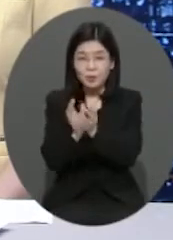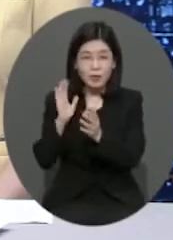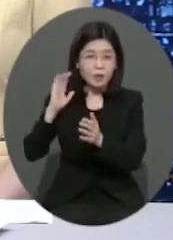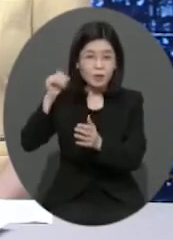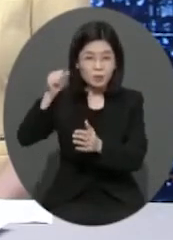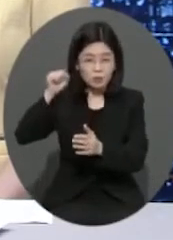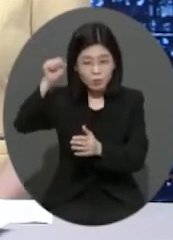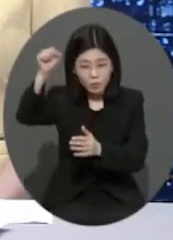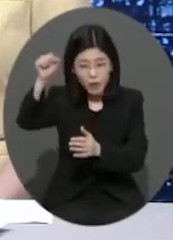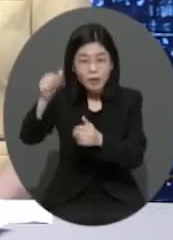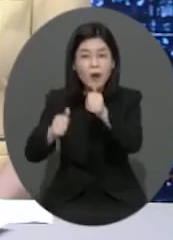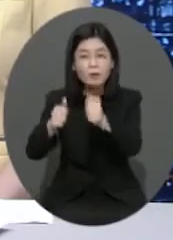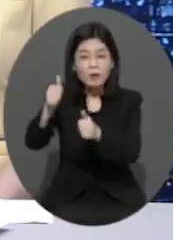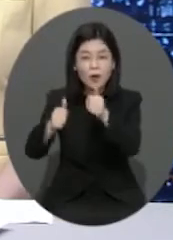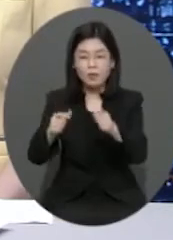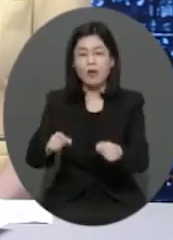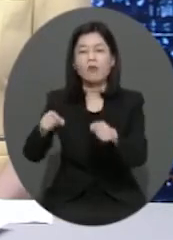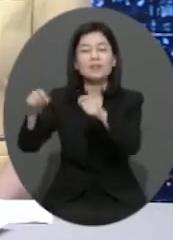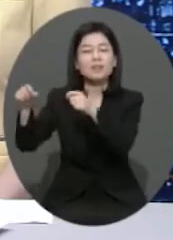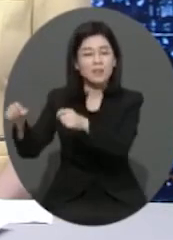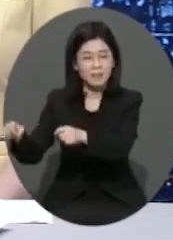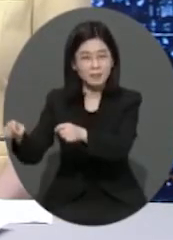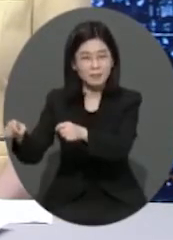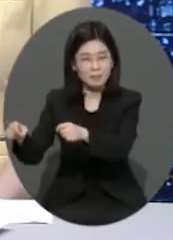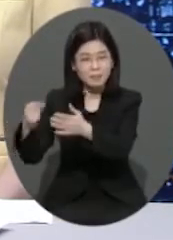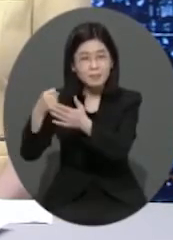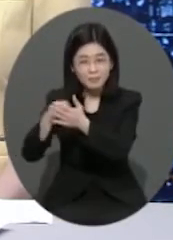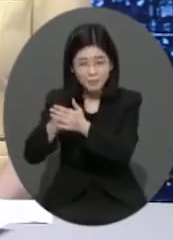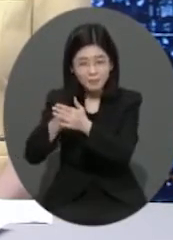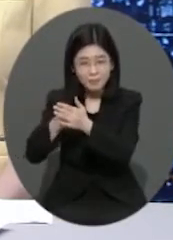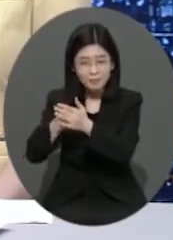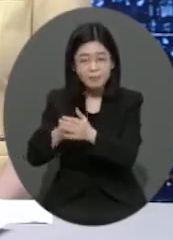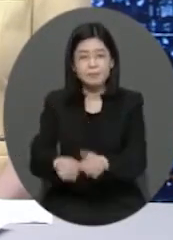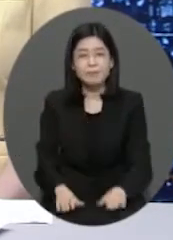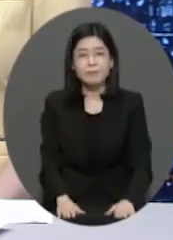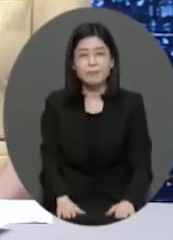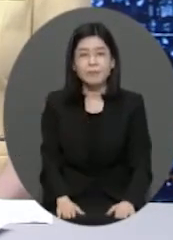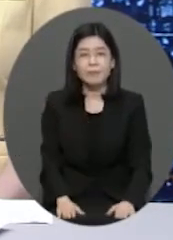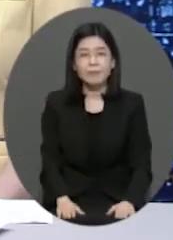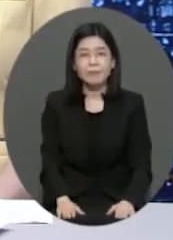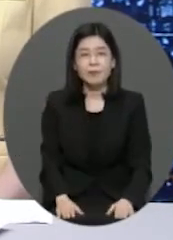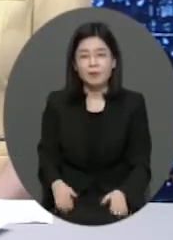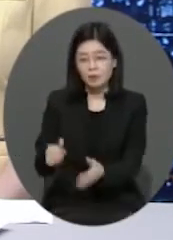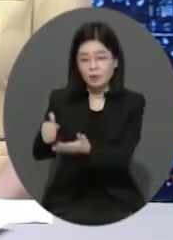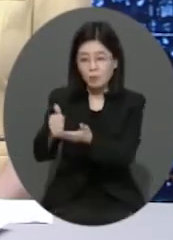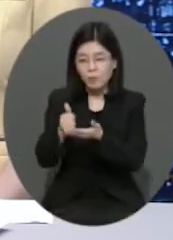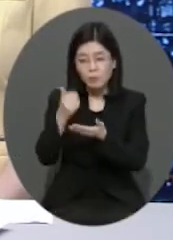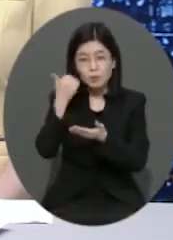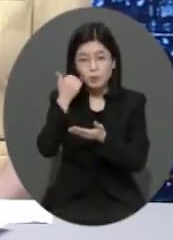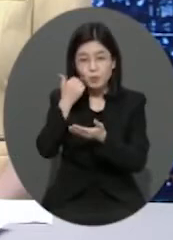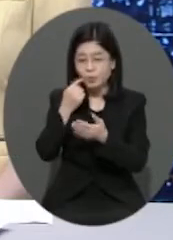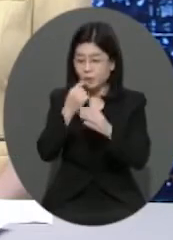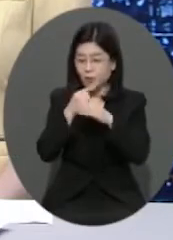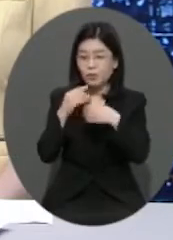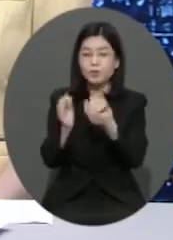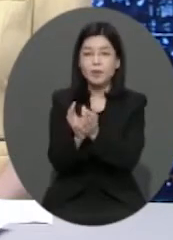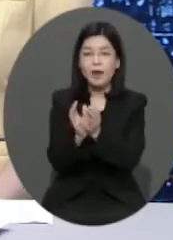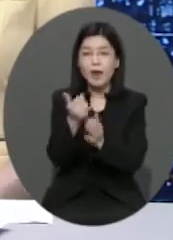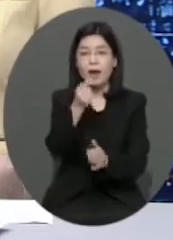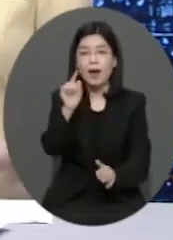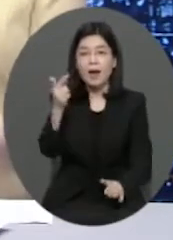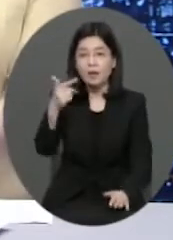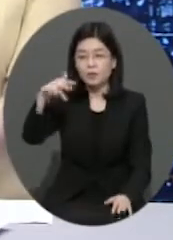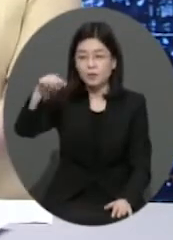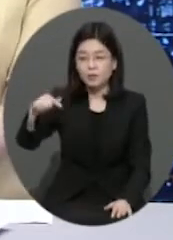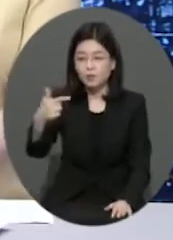검증과 네거티브 사이에서 아슬아슬한 줄타기를 하고 있습니다 오늘은 1주로 더불어 민주당 원내대변인 과 관련 이야기를 함께